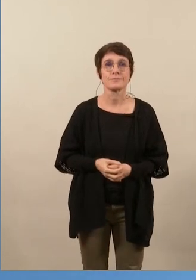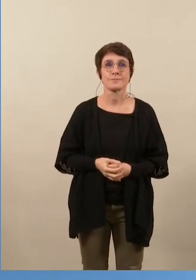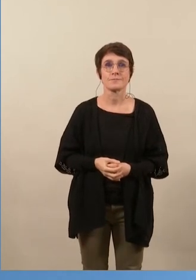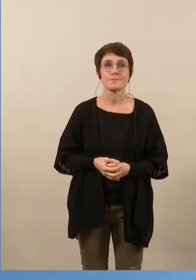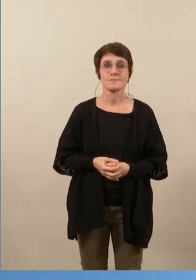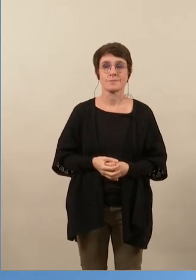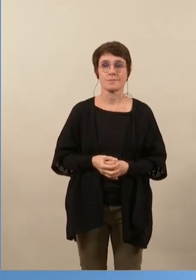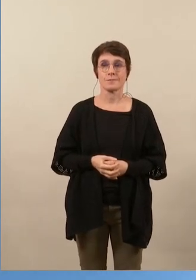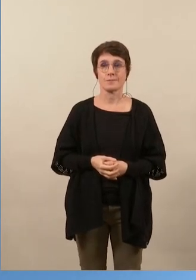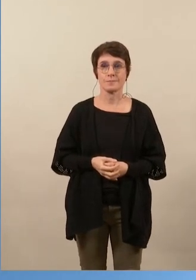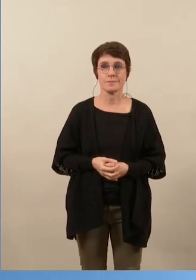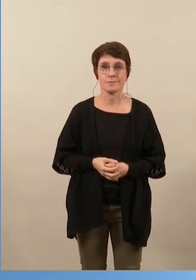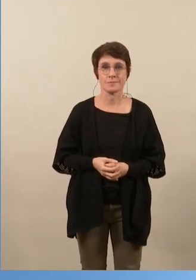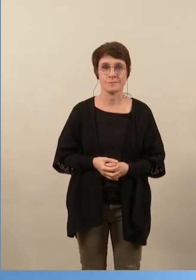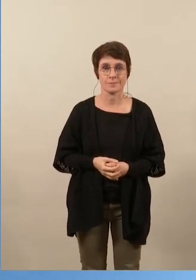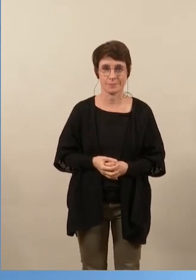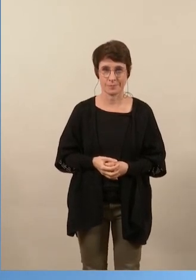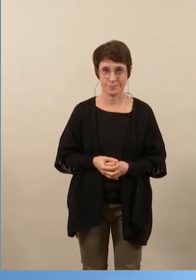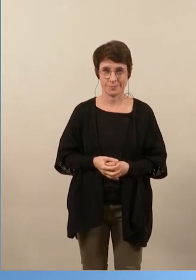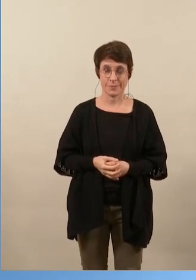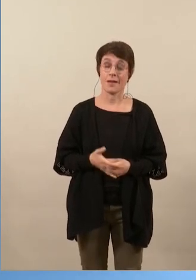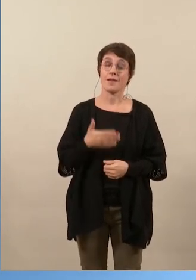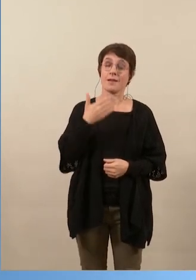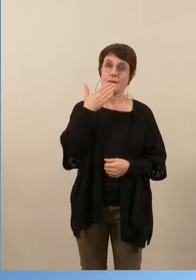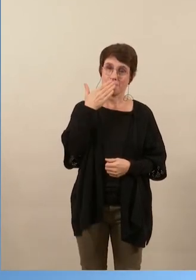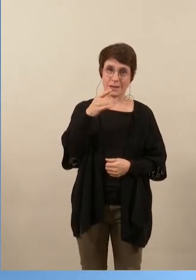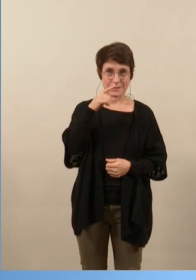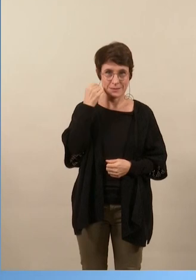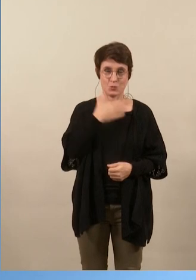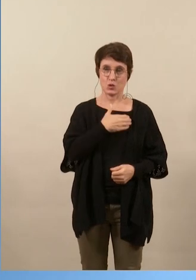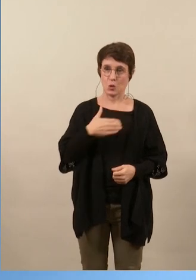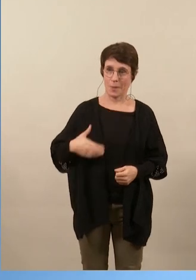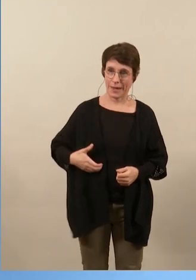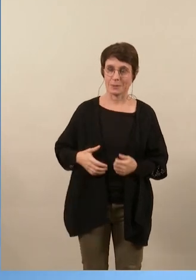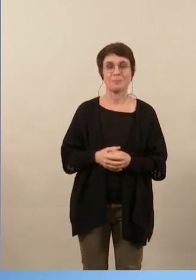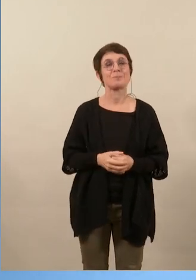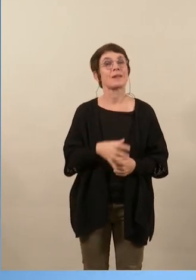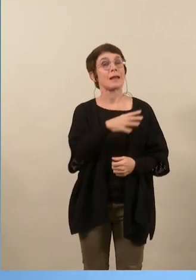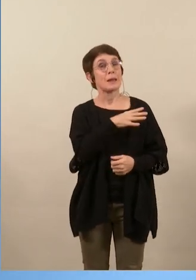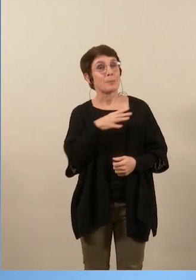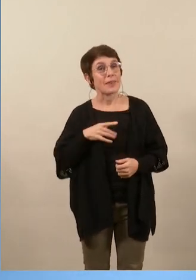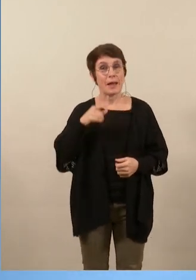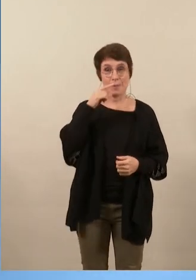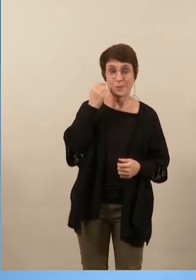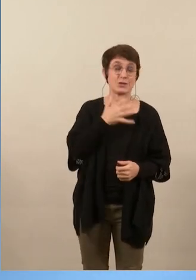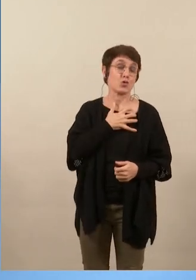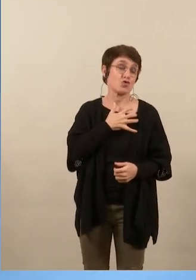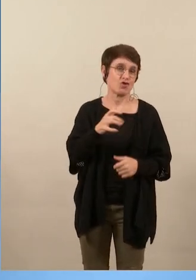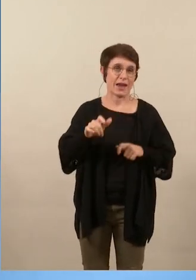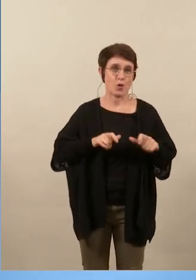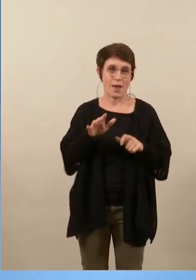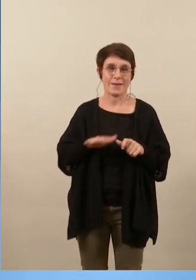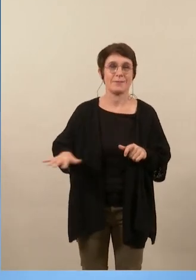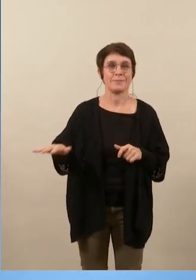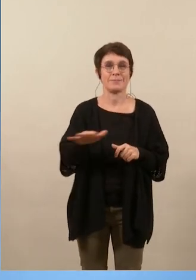parole merci Monsieur le Maire Mesdames Messieurs chers collègues je vais